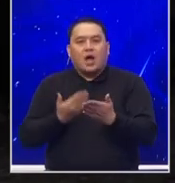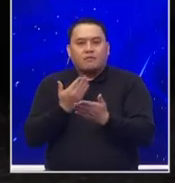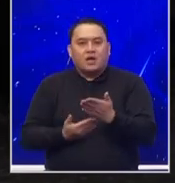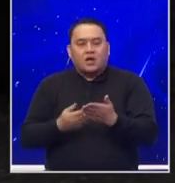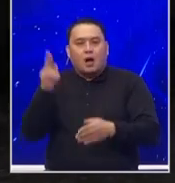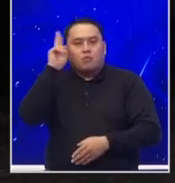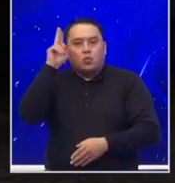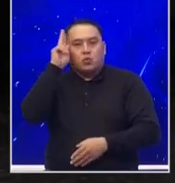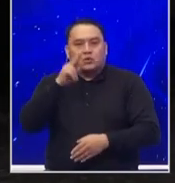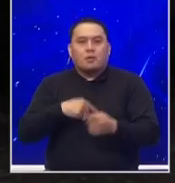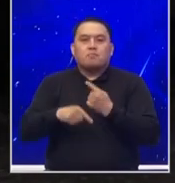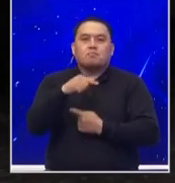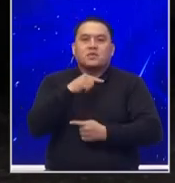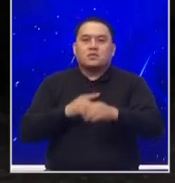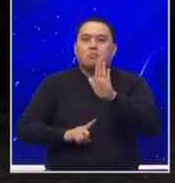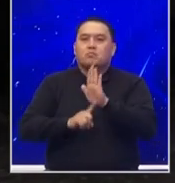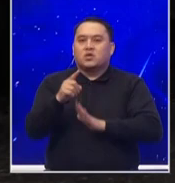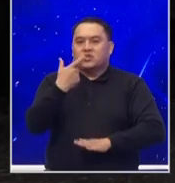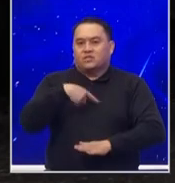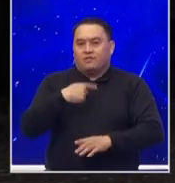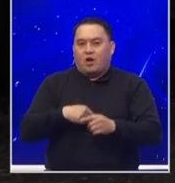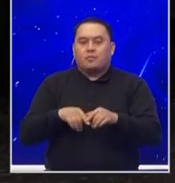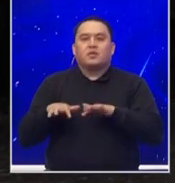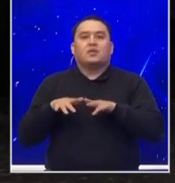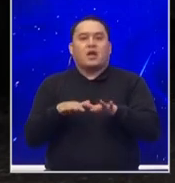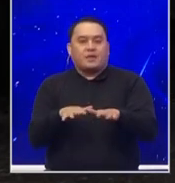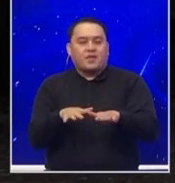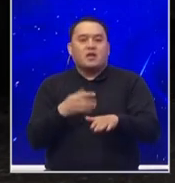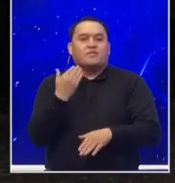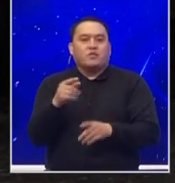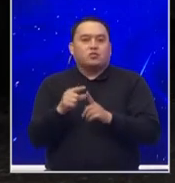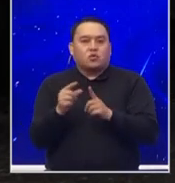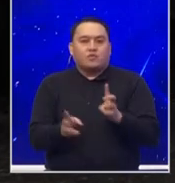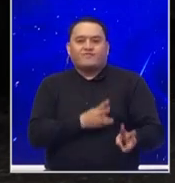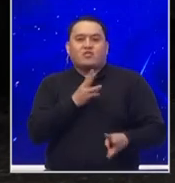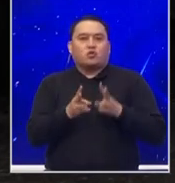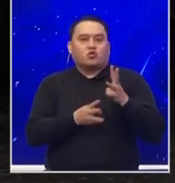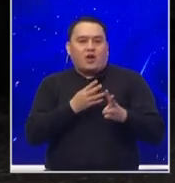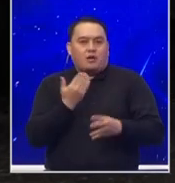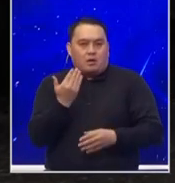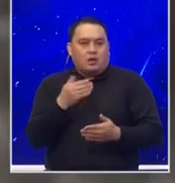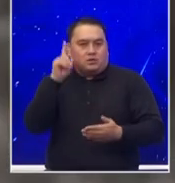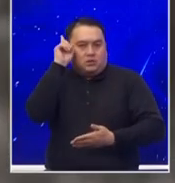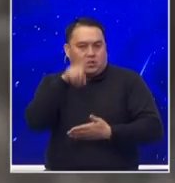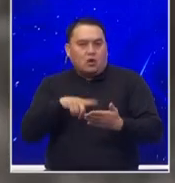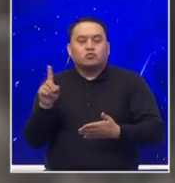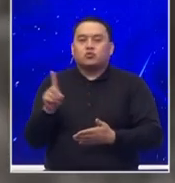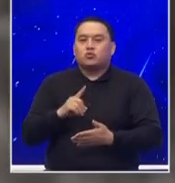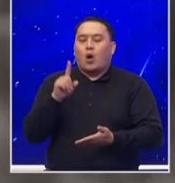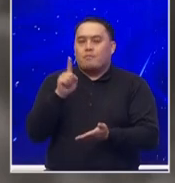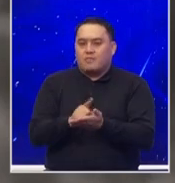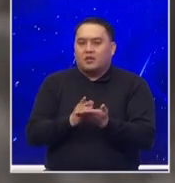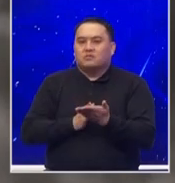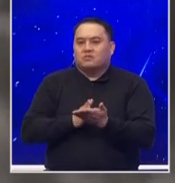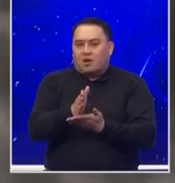пройти обучение по бизнес-бастау и заняться собственным делом. Его слова меня очень воодушевили. Теперь я знал, что должен делать